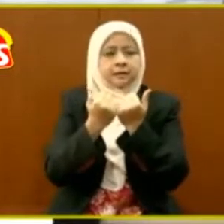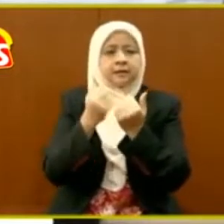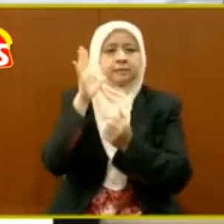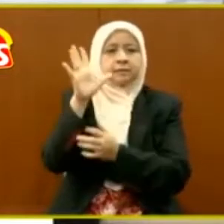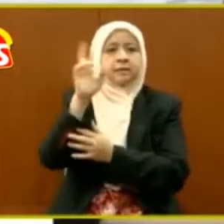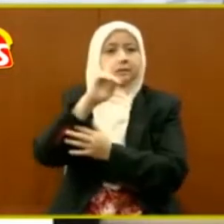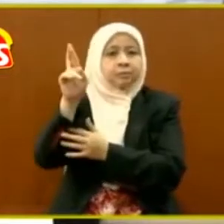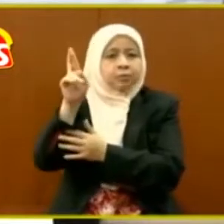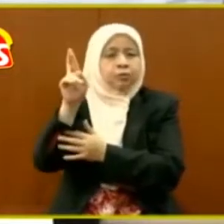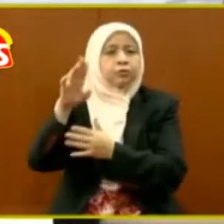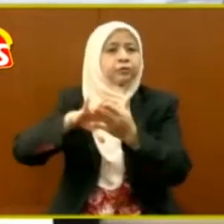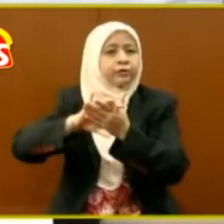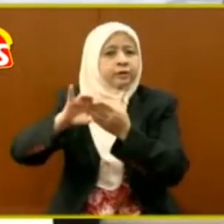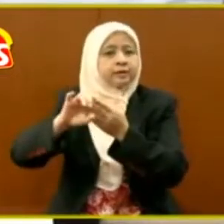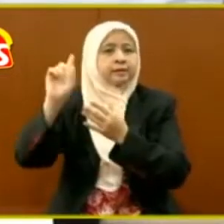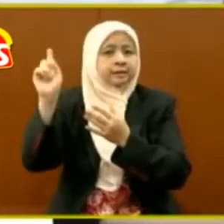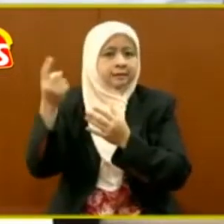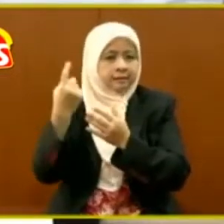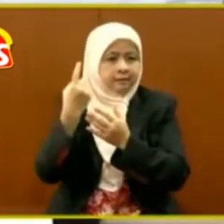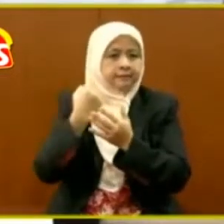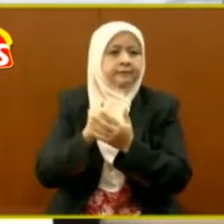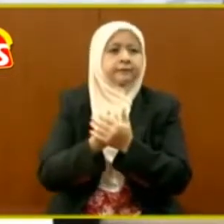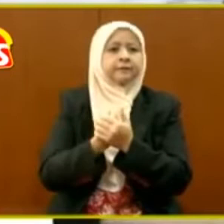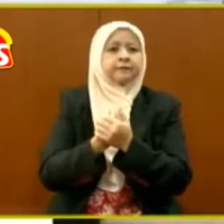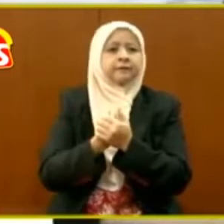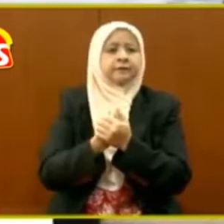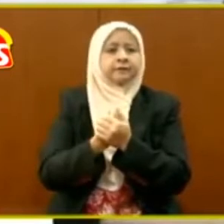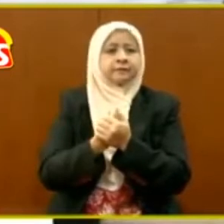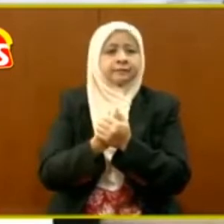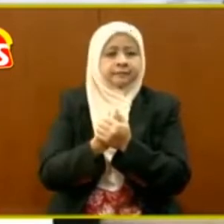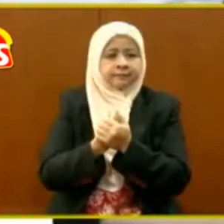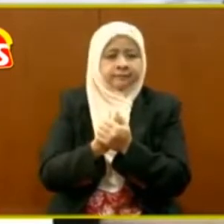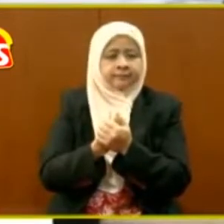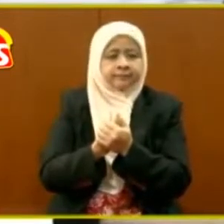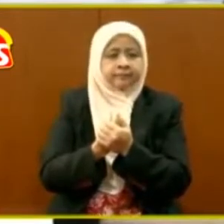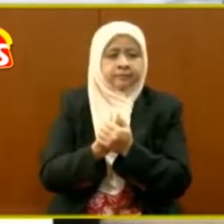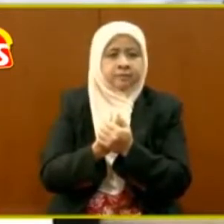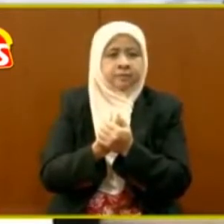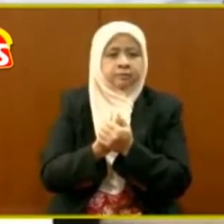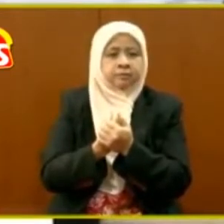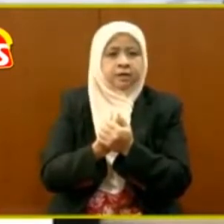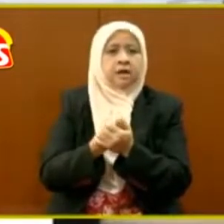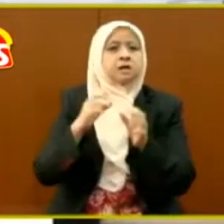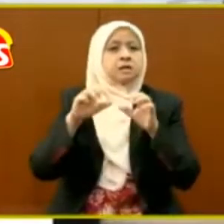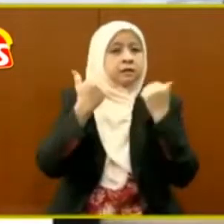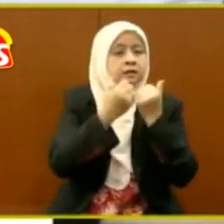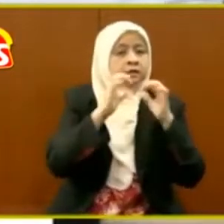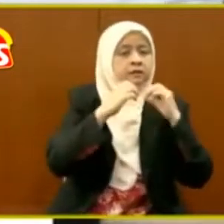ringgit Hai cecak pasti Ivo good Anwar Ibrahim sogood atau sebagainya tadi ke Serikat lain